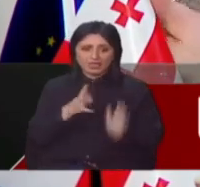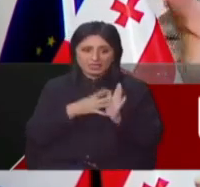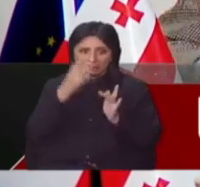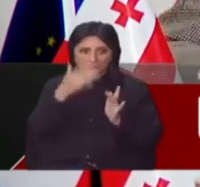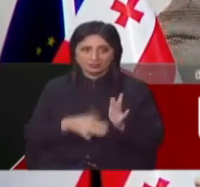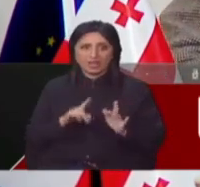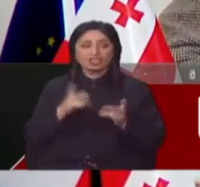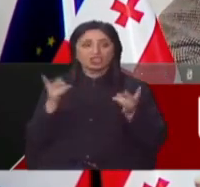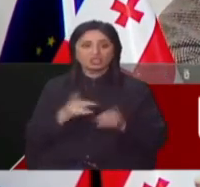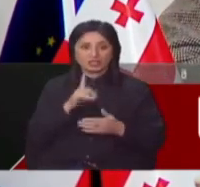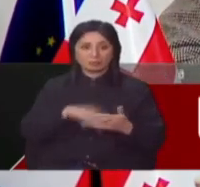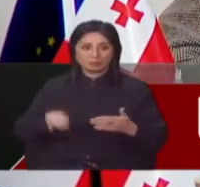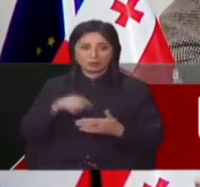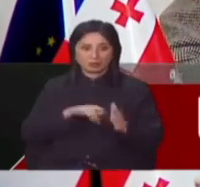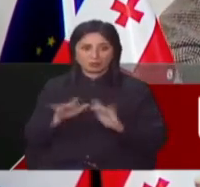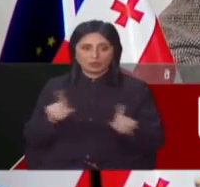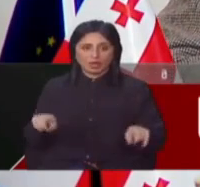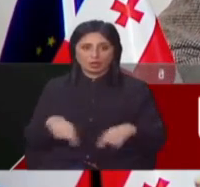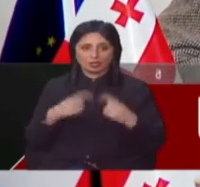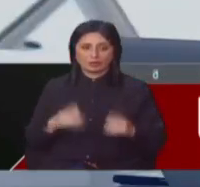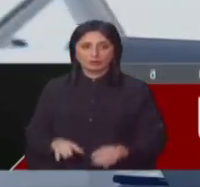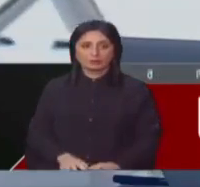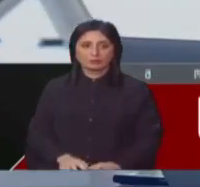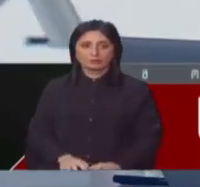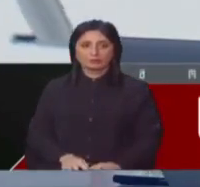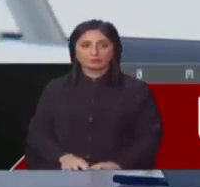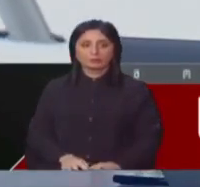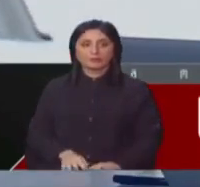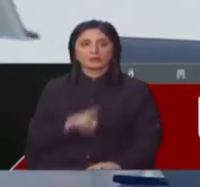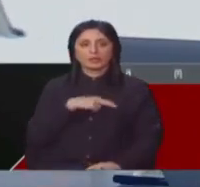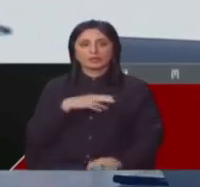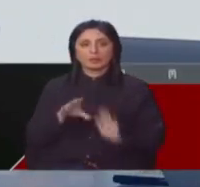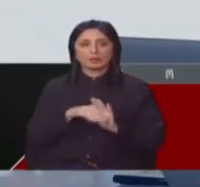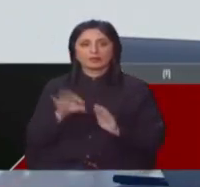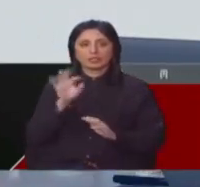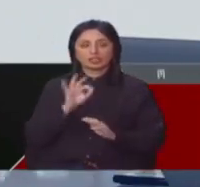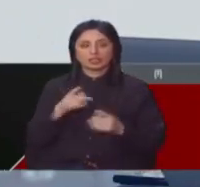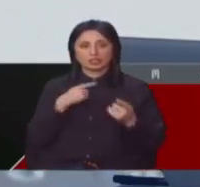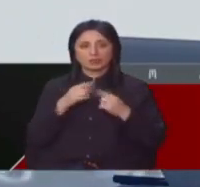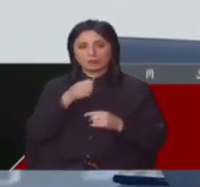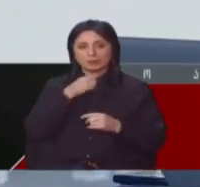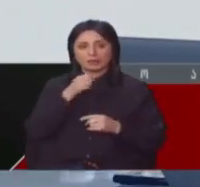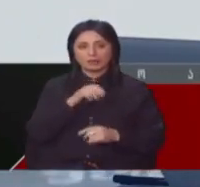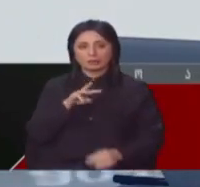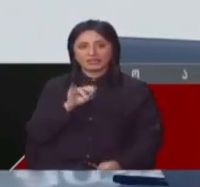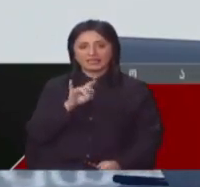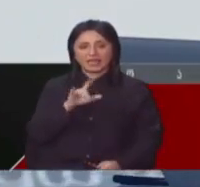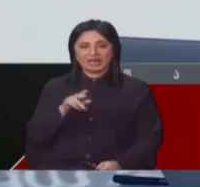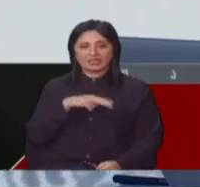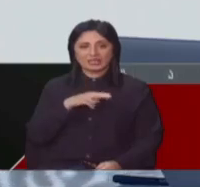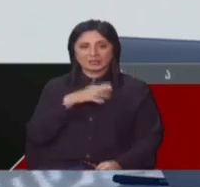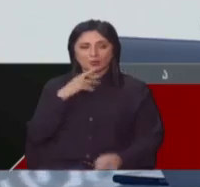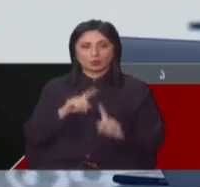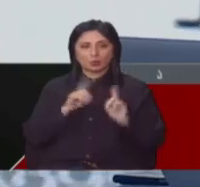რასაც ჭირდება იმპიჩმენტის პროცედურის განხორციელება. საპარლამენტო არჩევნების შესახებ ილაპარაკა მედიასთანმა მოგამდინარაძემ.